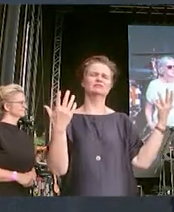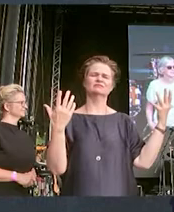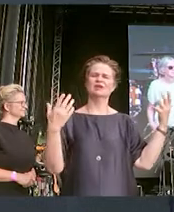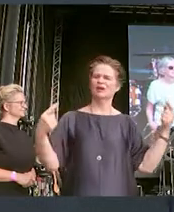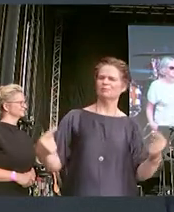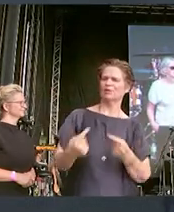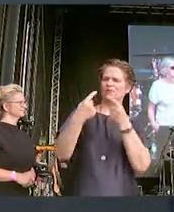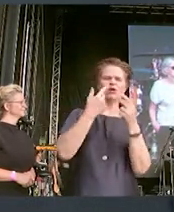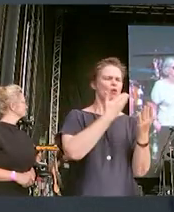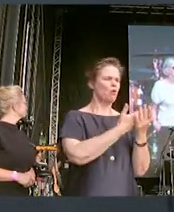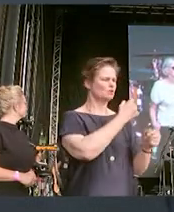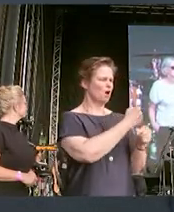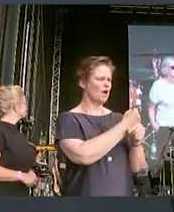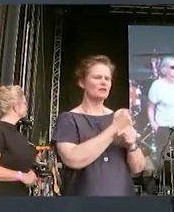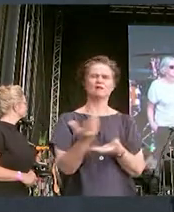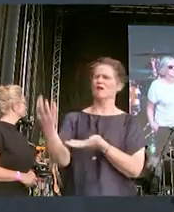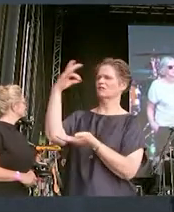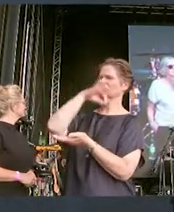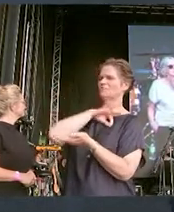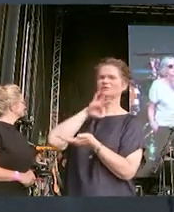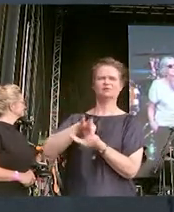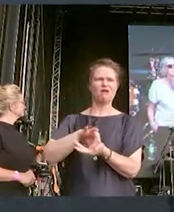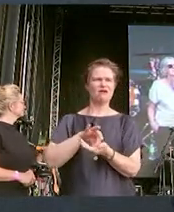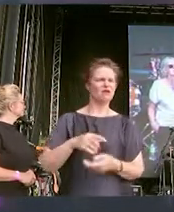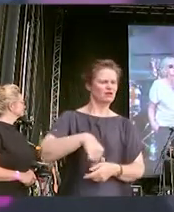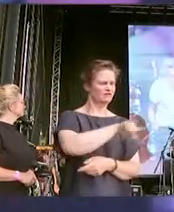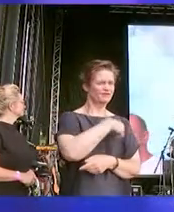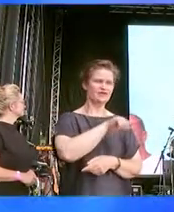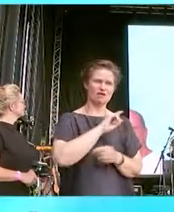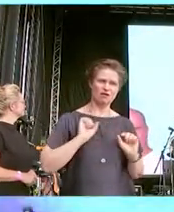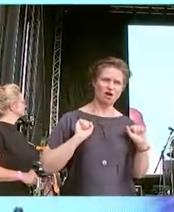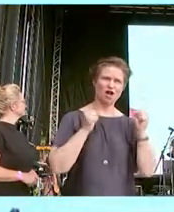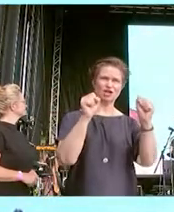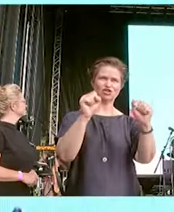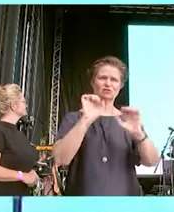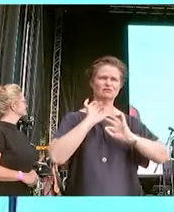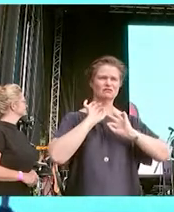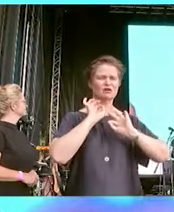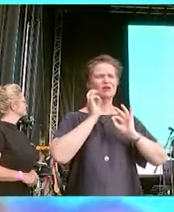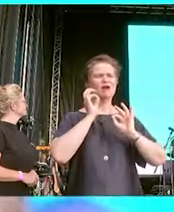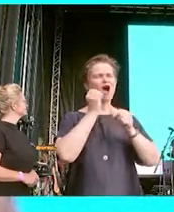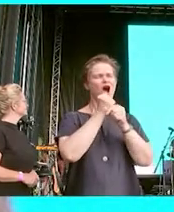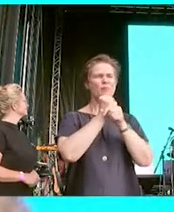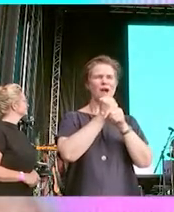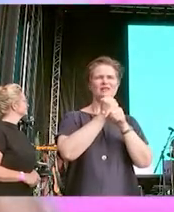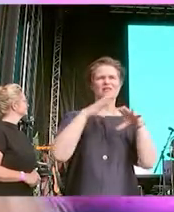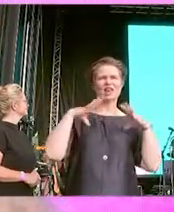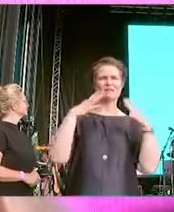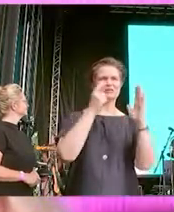von Lohnarbeit und Kapital engagieren wir uns für menschenwürdige Arbeits-